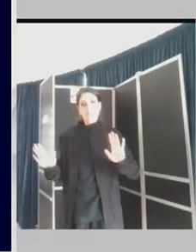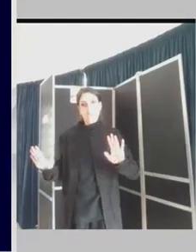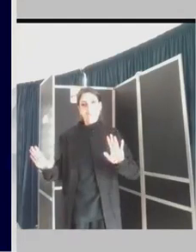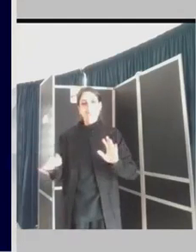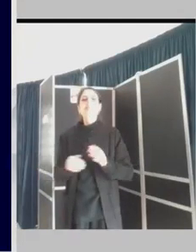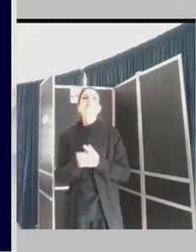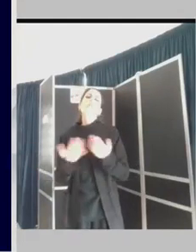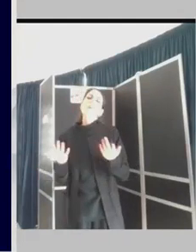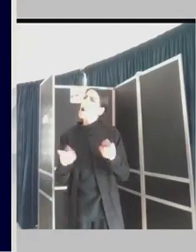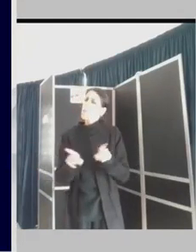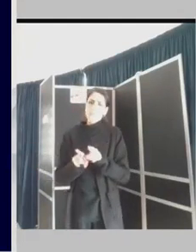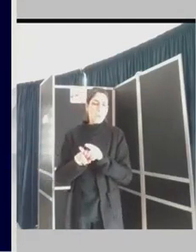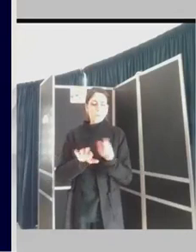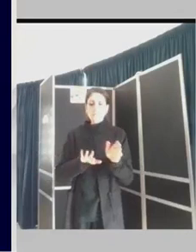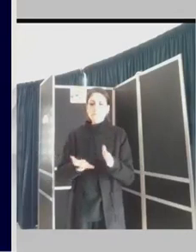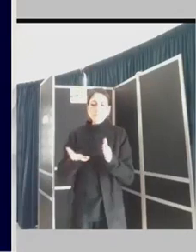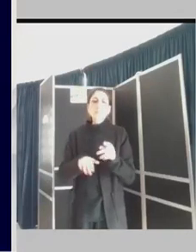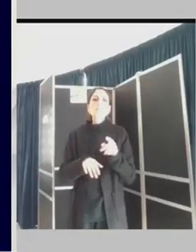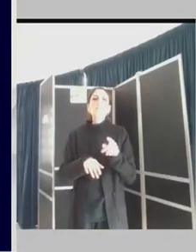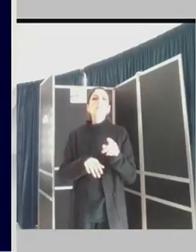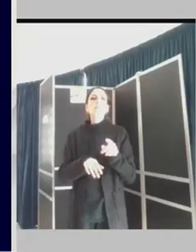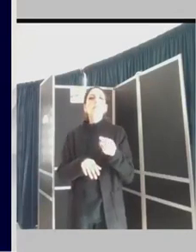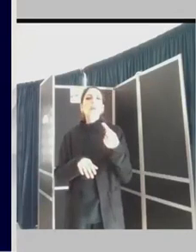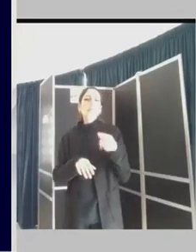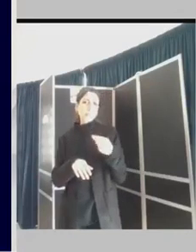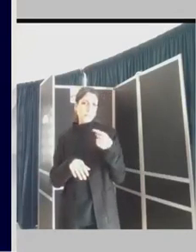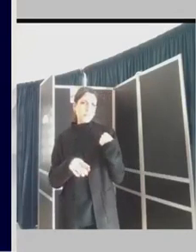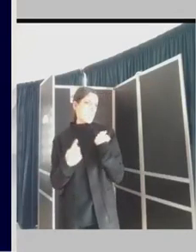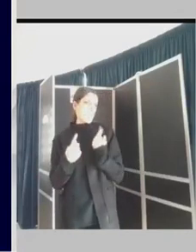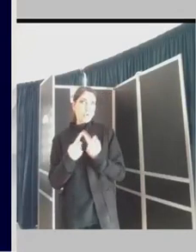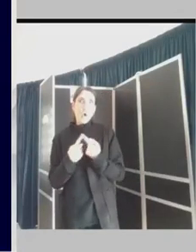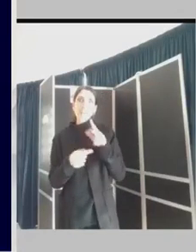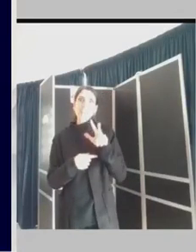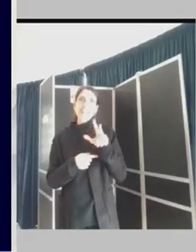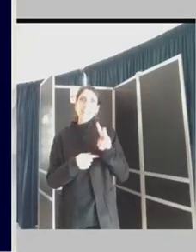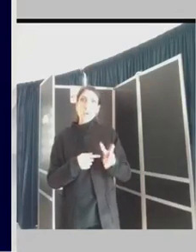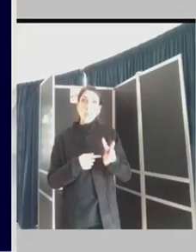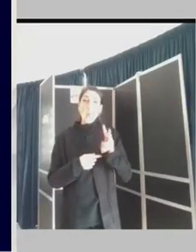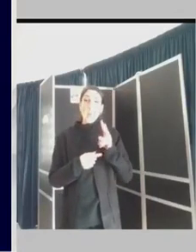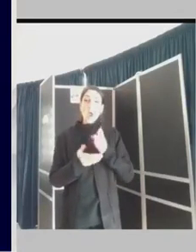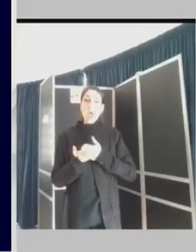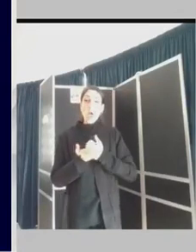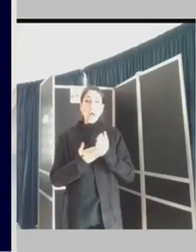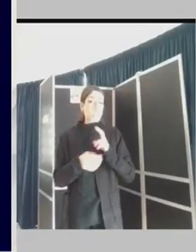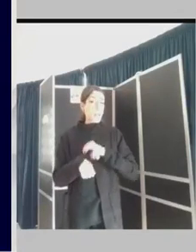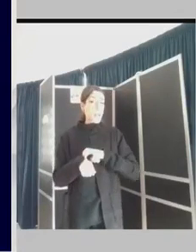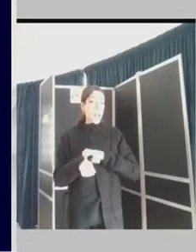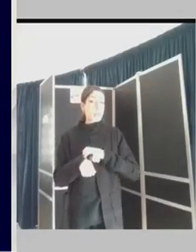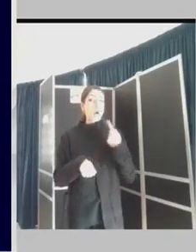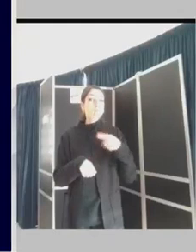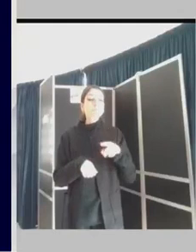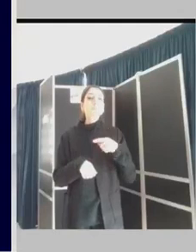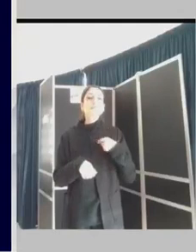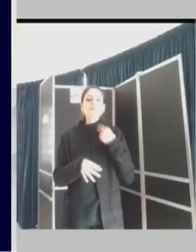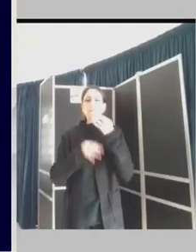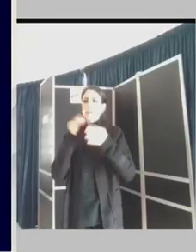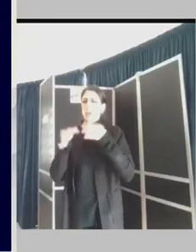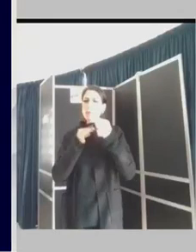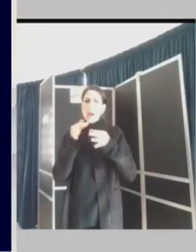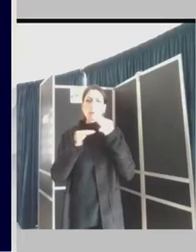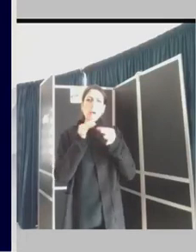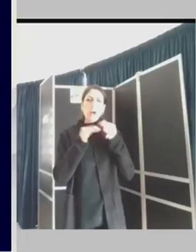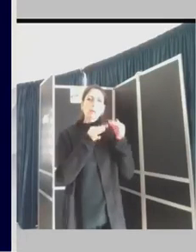mi insegnate, la manovra di Heimlich, che è fondamentale, tutti i genitori dovrebbero conoscerla, magari se qualcuno